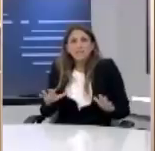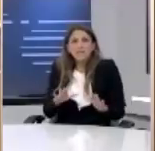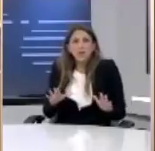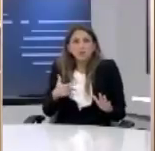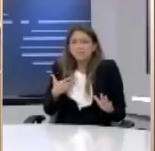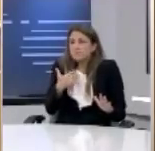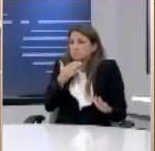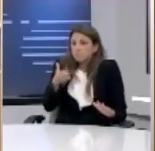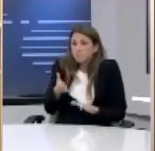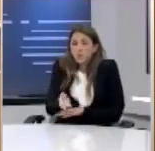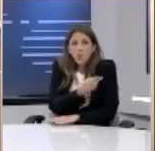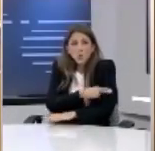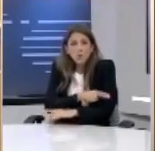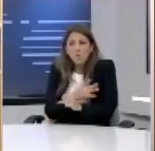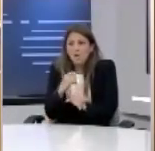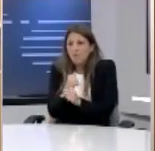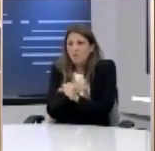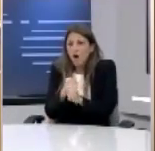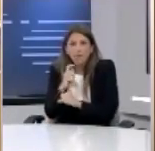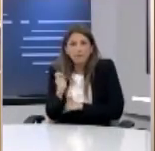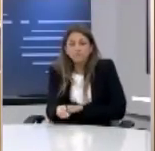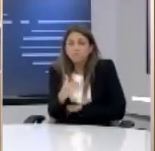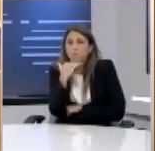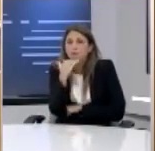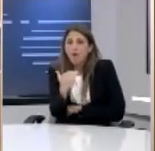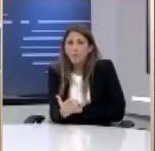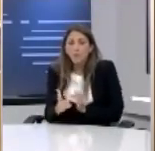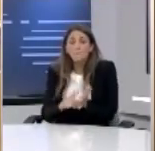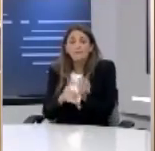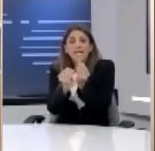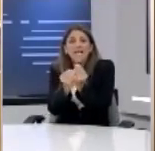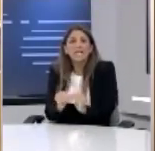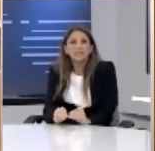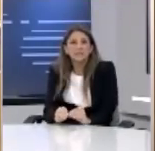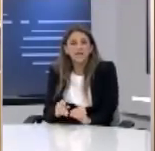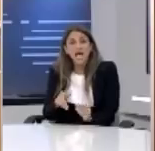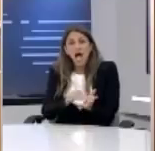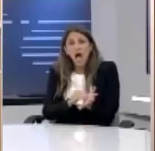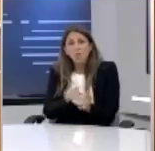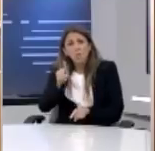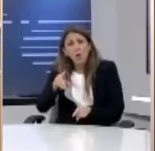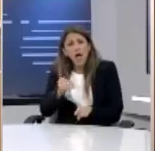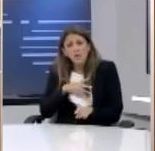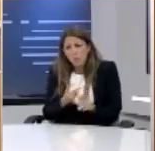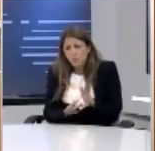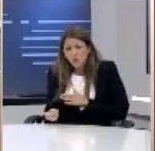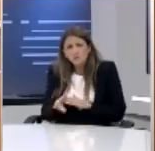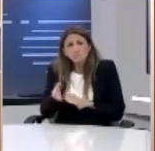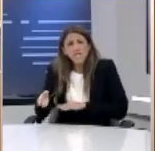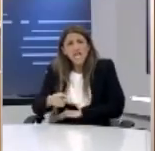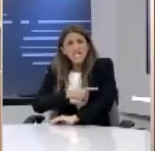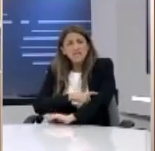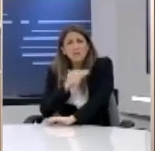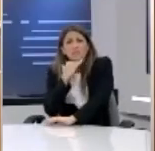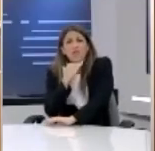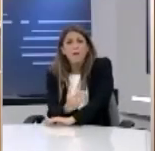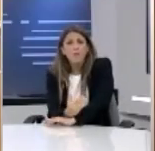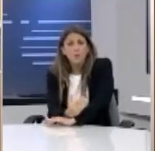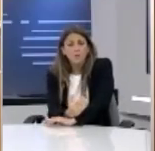περίθαλψη και σε γιατρούς που αναγκάζονται πλέον να παραγούν αυτόν τον νόμο που εσείς φτιάξατε προς τιμήν